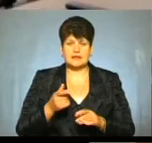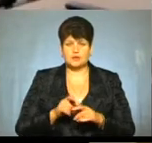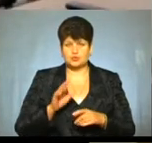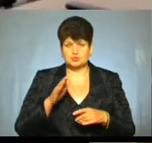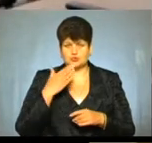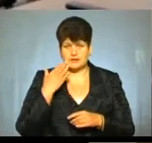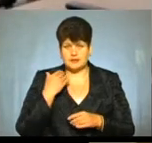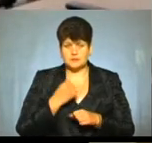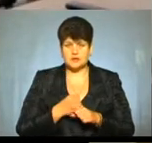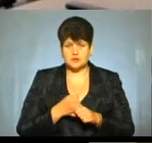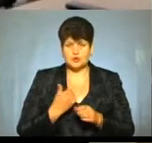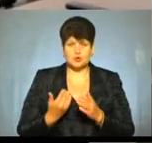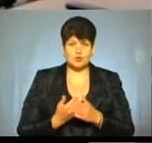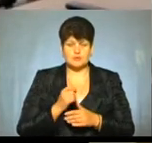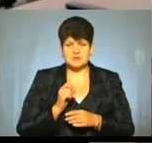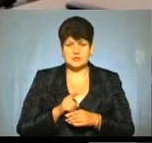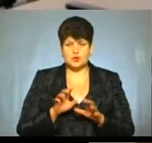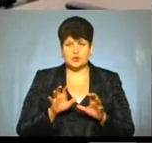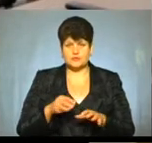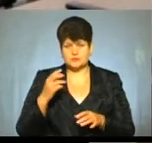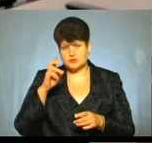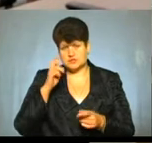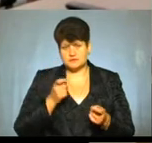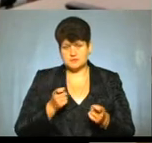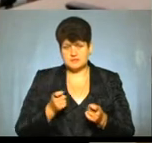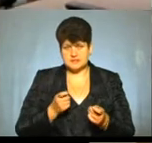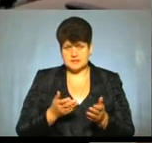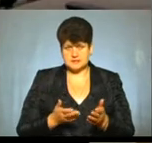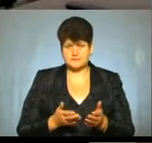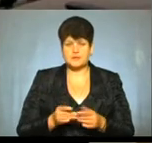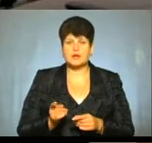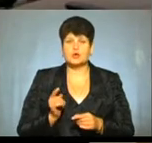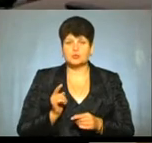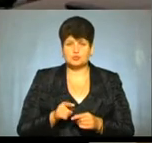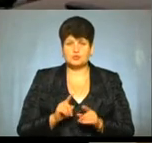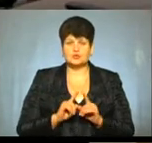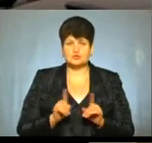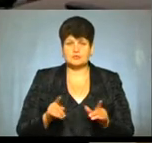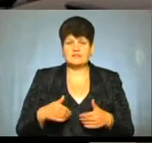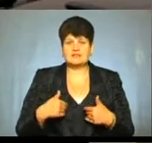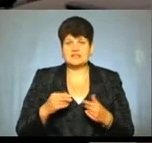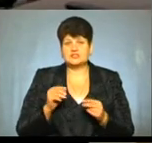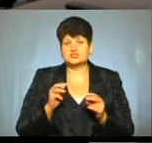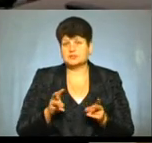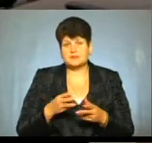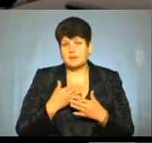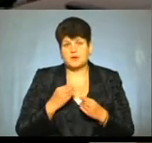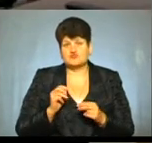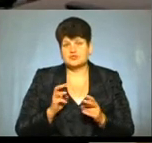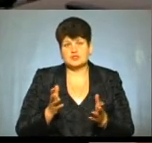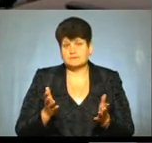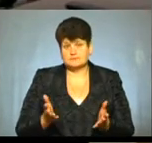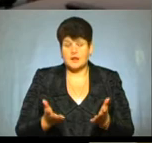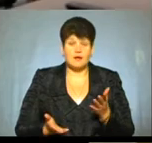Не дуже буде легко працювати новопризначеному голові обласної державної адміністрації. Тому особливо вітати з чимось я не маю з